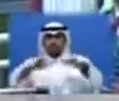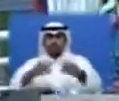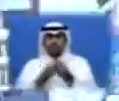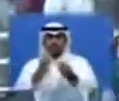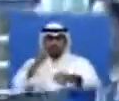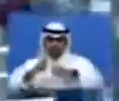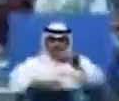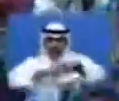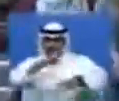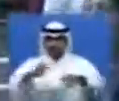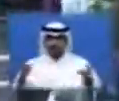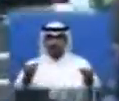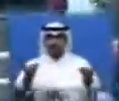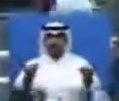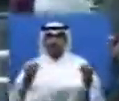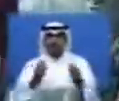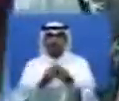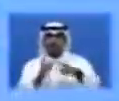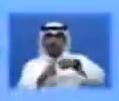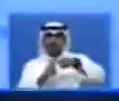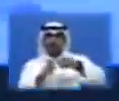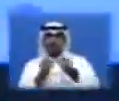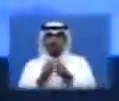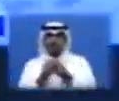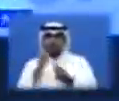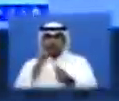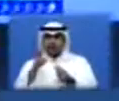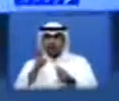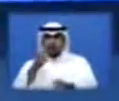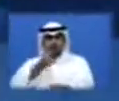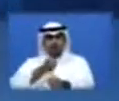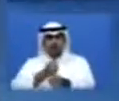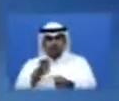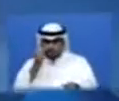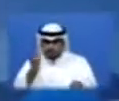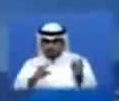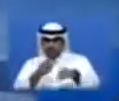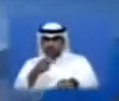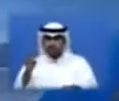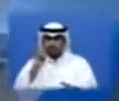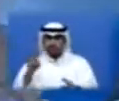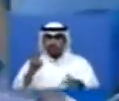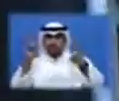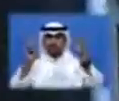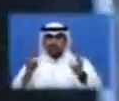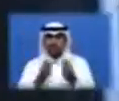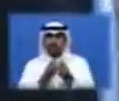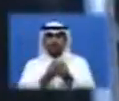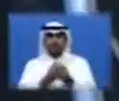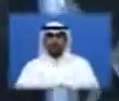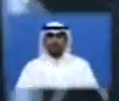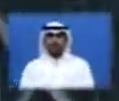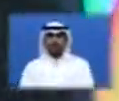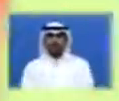في عالم الرياضيات من خلال التجارب التفاعلية، وليطلق عنان الخيال في الرياضيات وكل مجالات